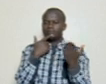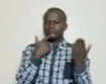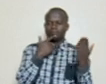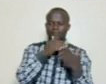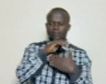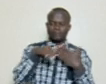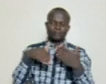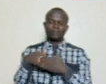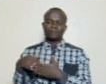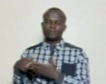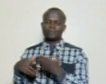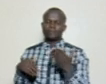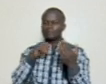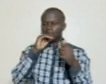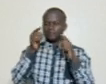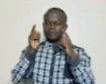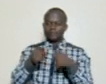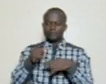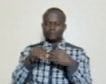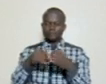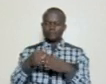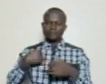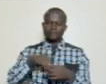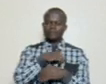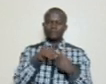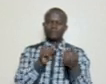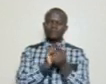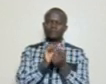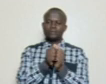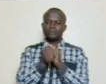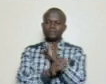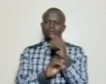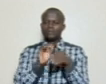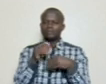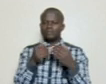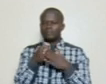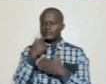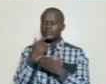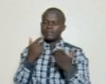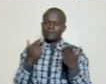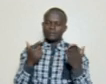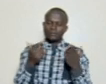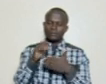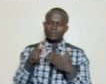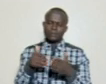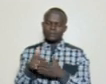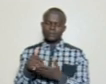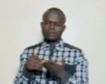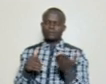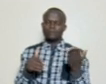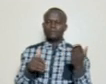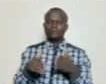amatara yo ku muhanda ataragera aduhuza n'ibindi bihugu mu by'ukuri amatara yo ku muhanda